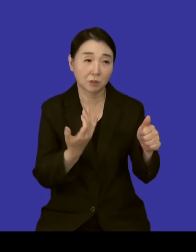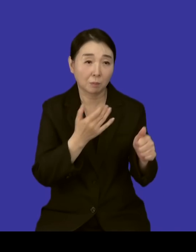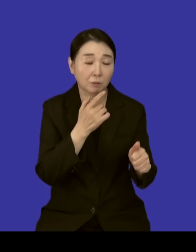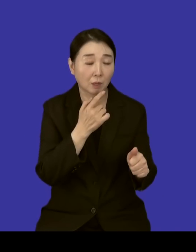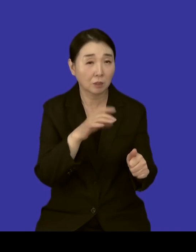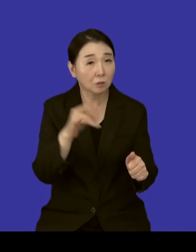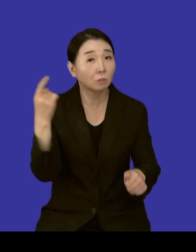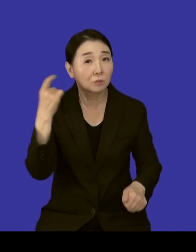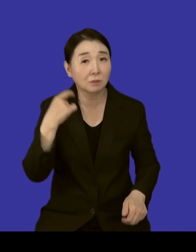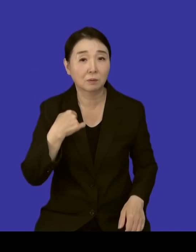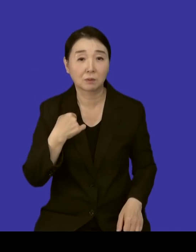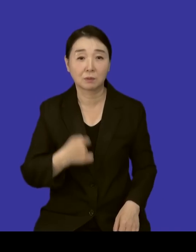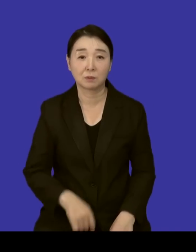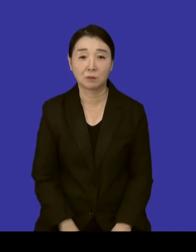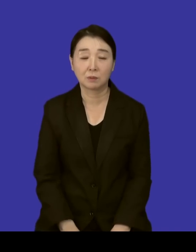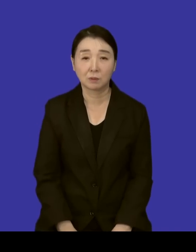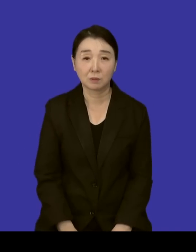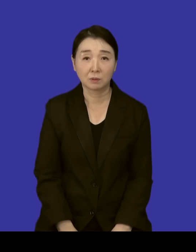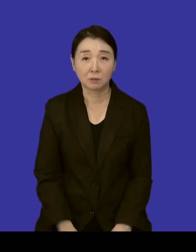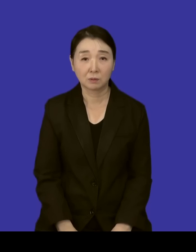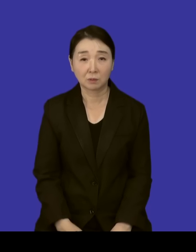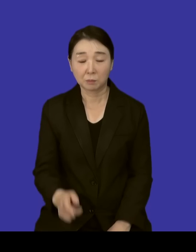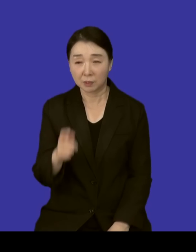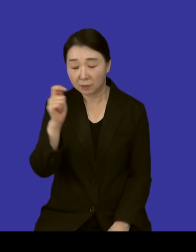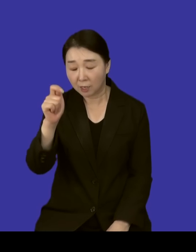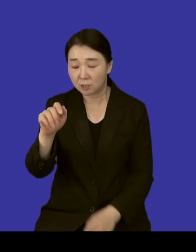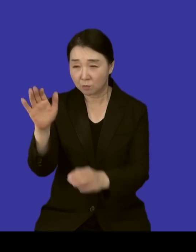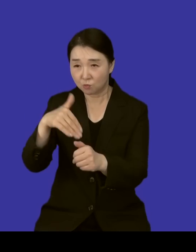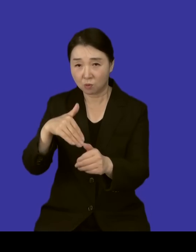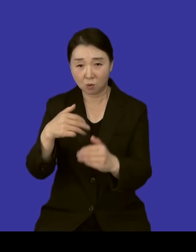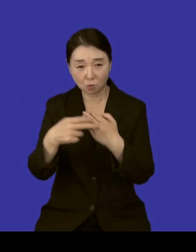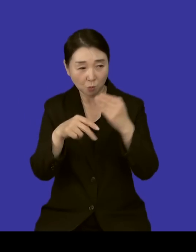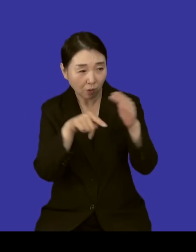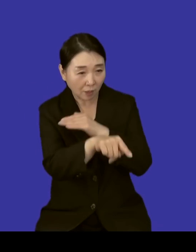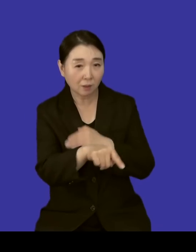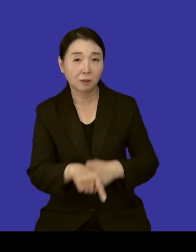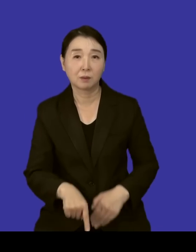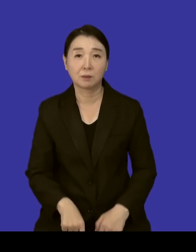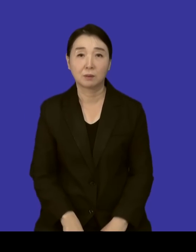얘기를 처음 들으니까 총알같이 또 택시를 타고 병원을 갔죠. 네.